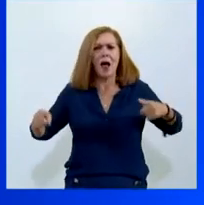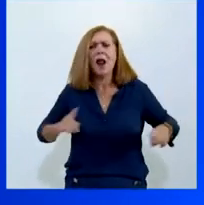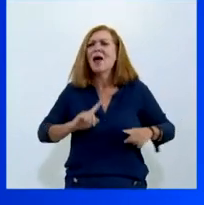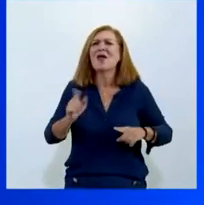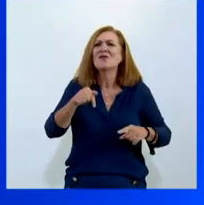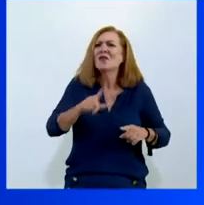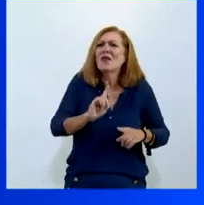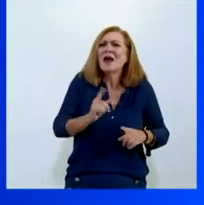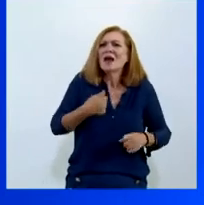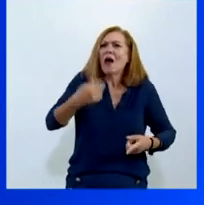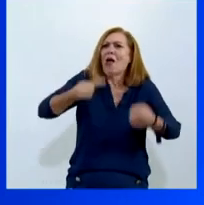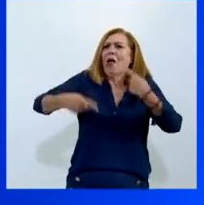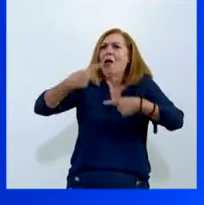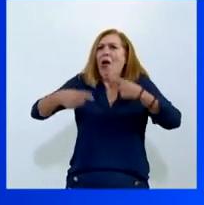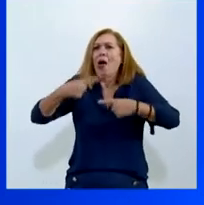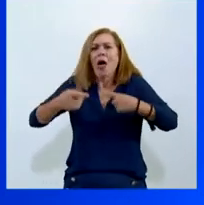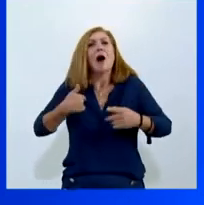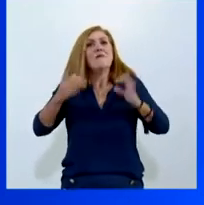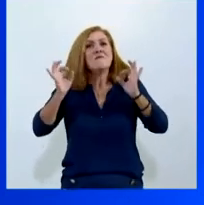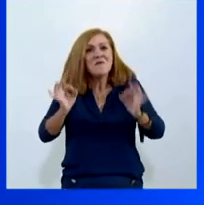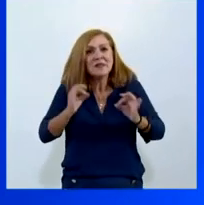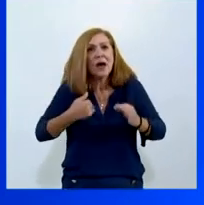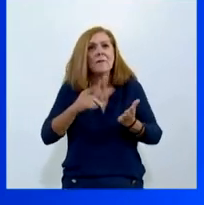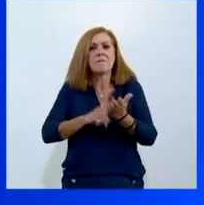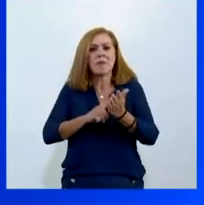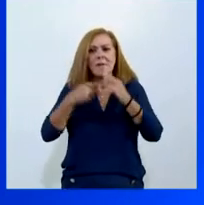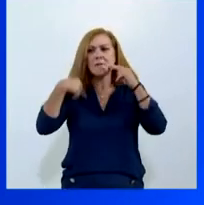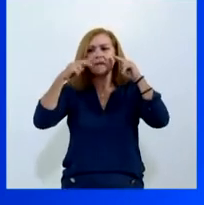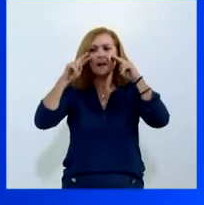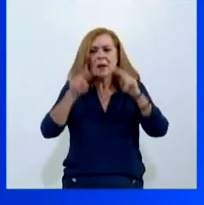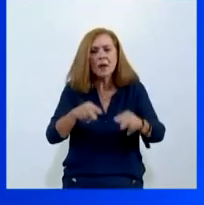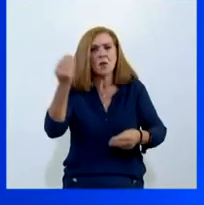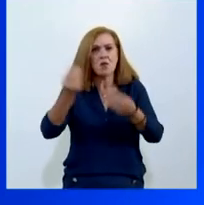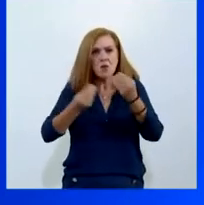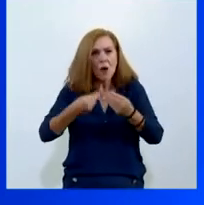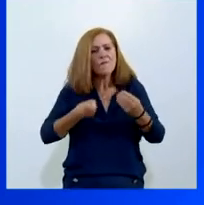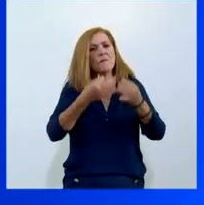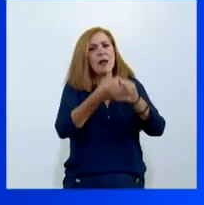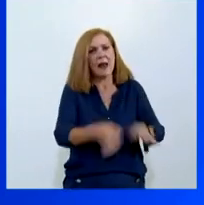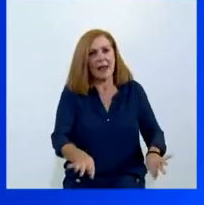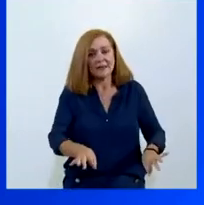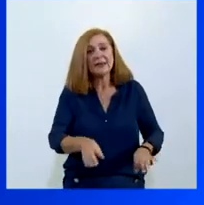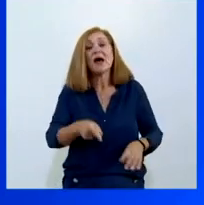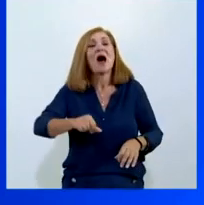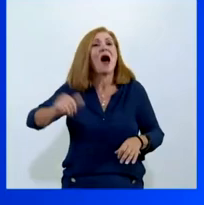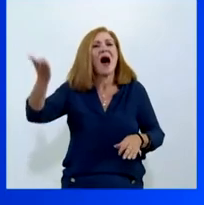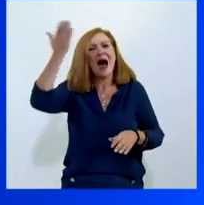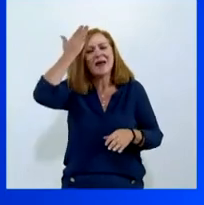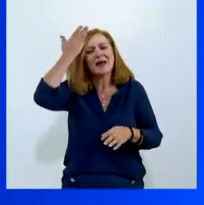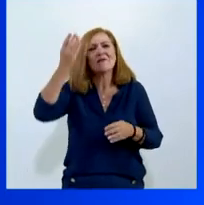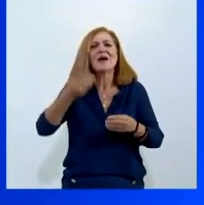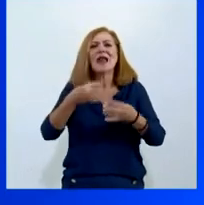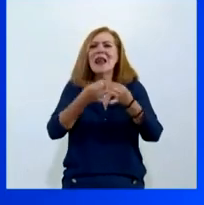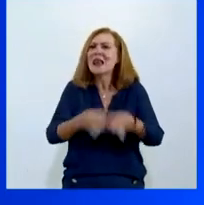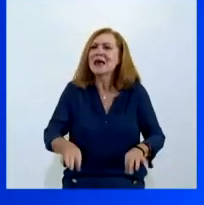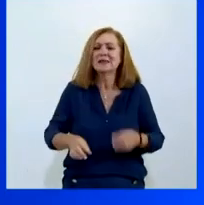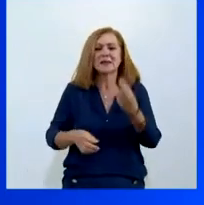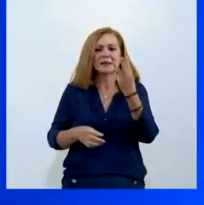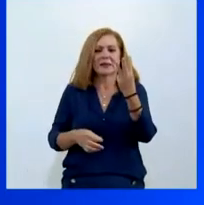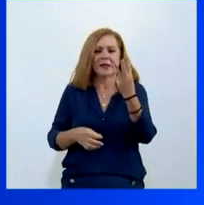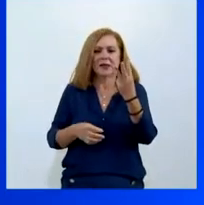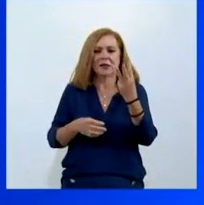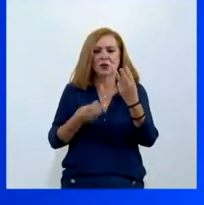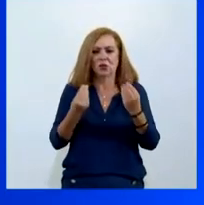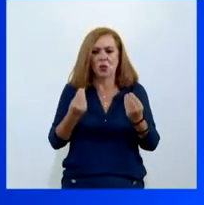για να μην την αντιμετωπίσουμε ριζικά. Η ακρίβεια αντιμετωπίζεται με δύο τρόπους, με τρεις τρόπους μάλλον. Ο πρώτος θα έλεγα ότι